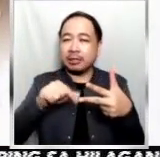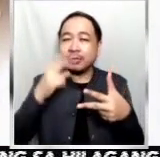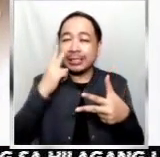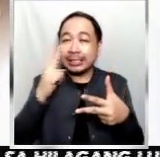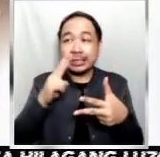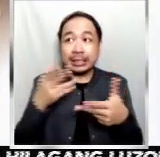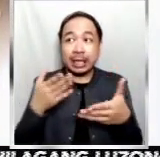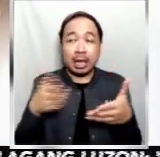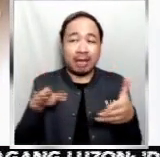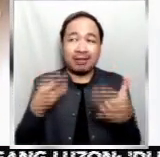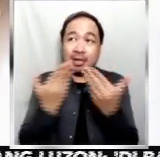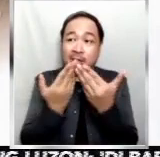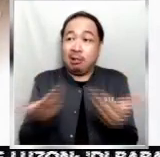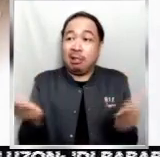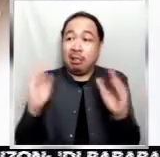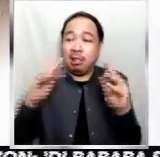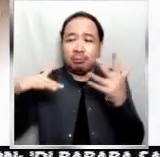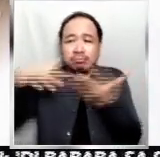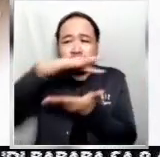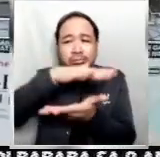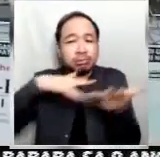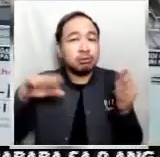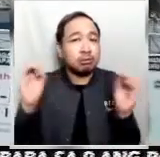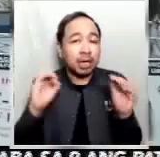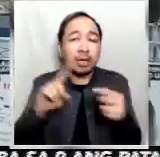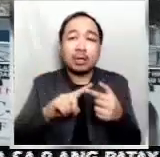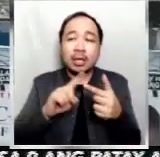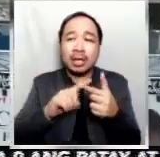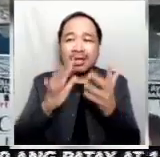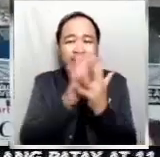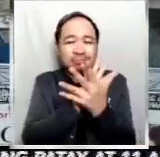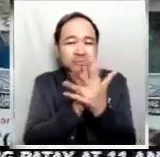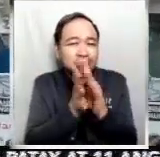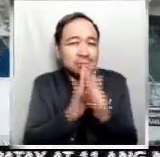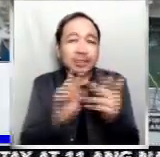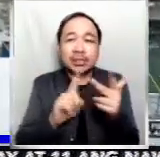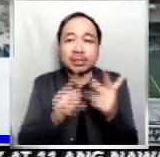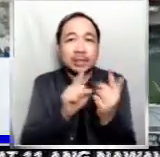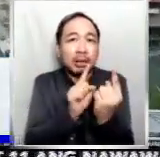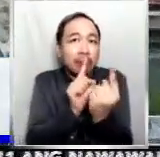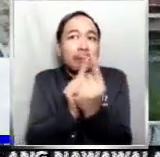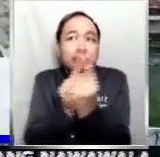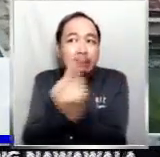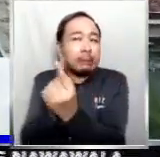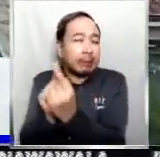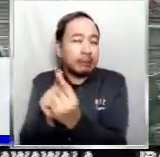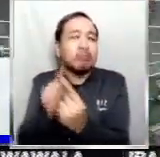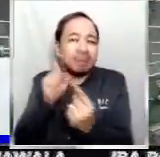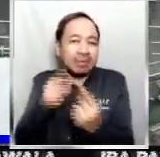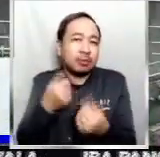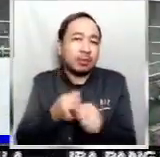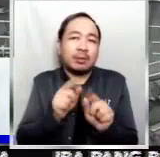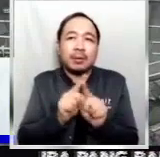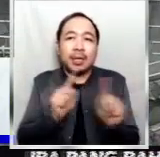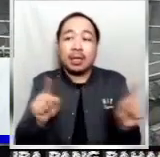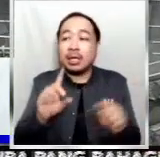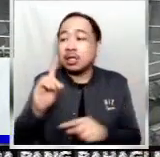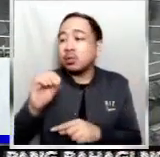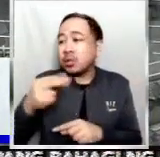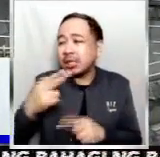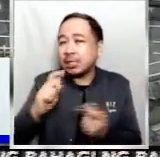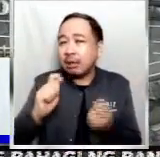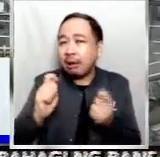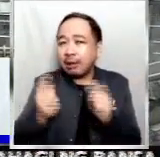close contacts kahit bumababa ang mga kaso. Mag-a-adjust daw at magre-recalibrate ang DOH pero kailangan pa rin ng mga